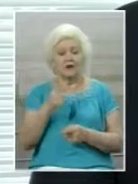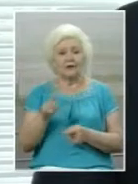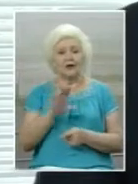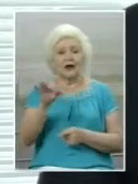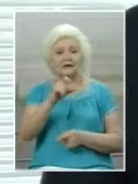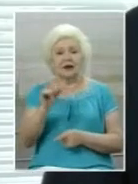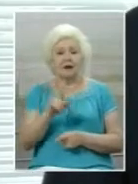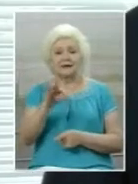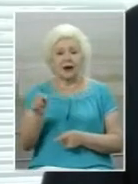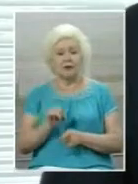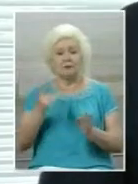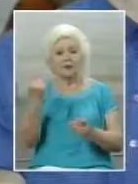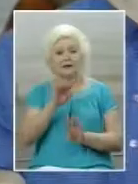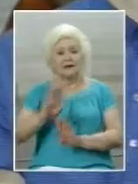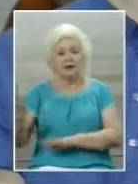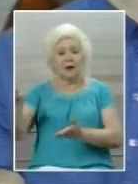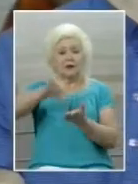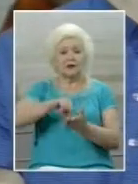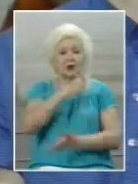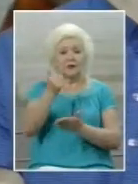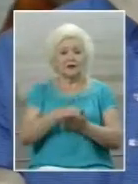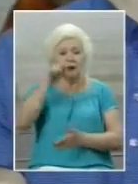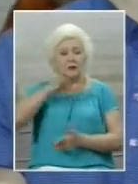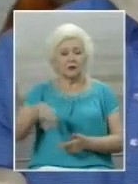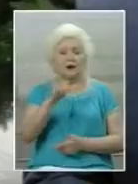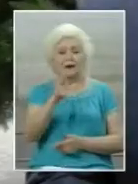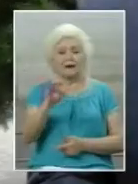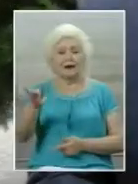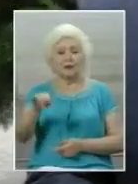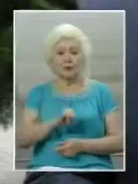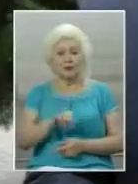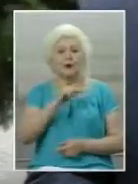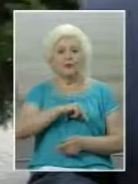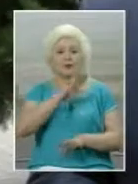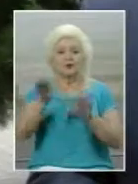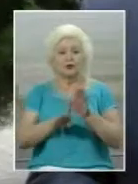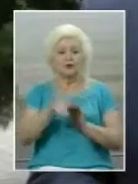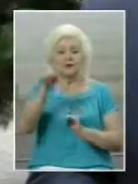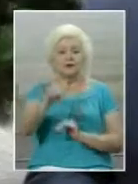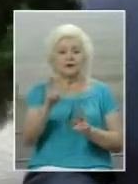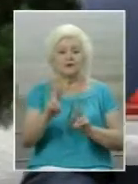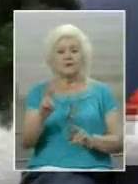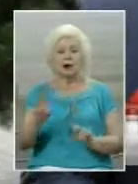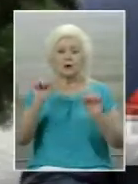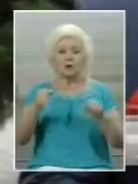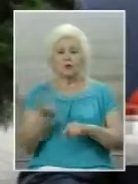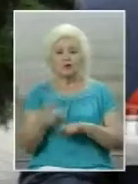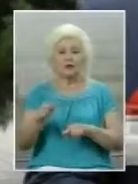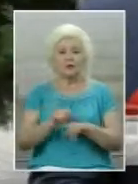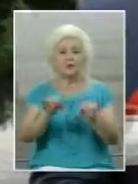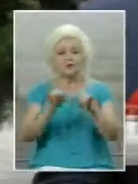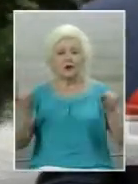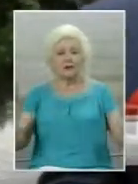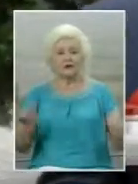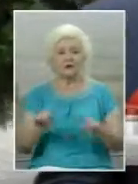Гданов, перший заступник представника президента України в Криму. Працюємо над тим, щоб як можна більше відкрили